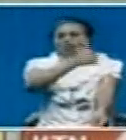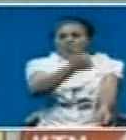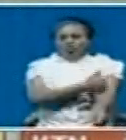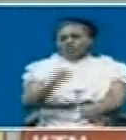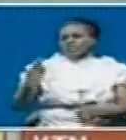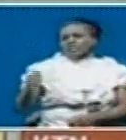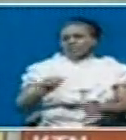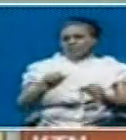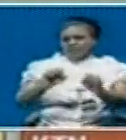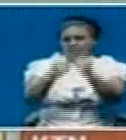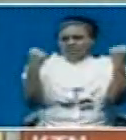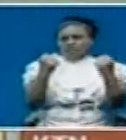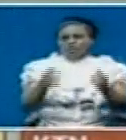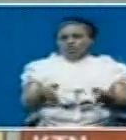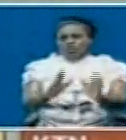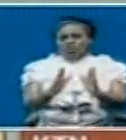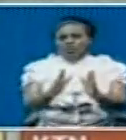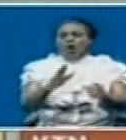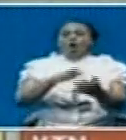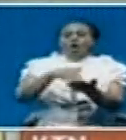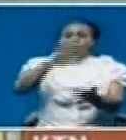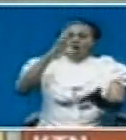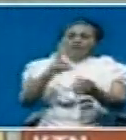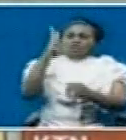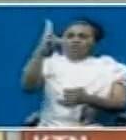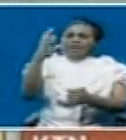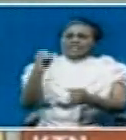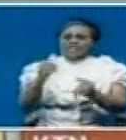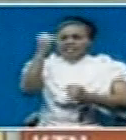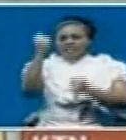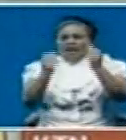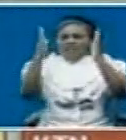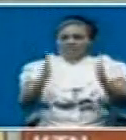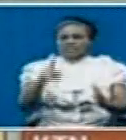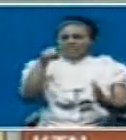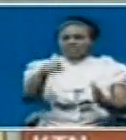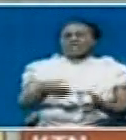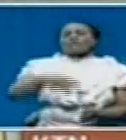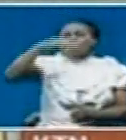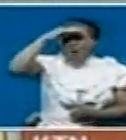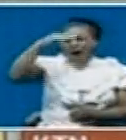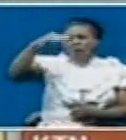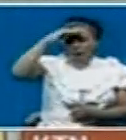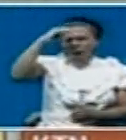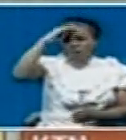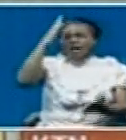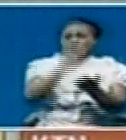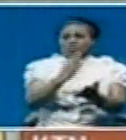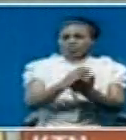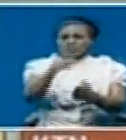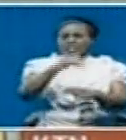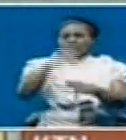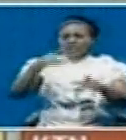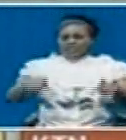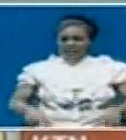usalama barabarani NTSA. Zaidi ya madereva 20 walipatikana wamepitisha kiwango cha ulevi, jambo linaloathiri